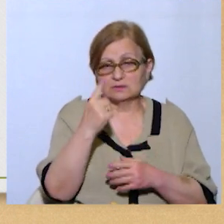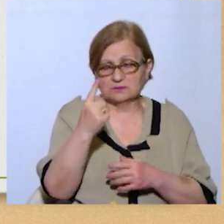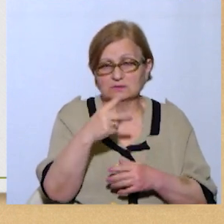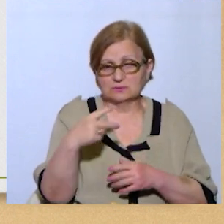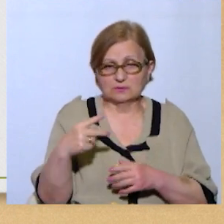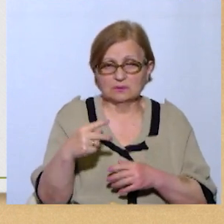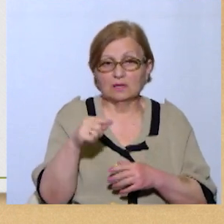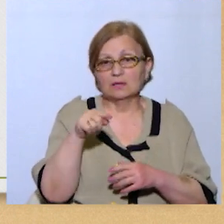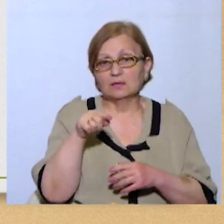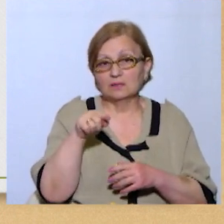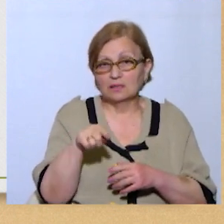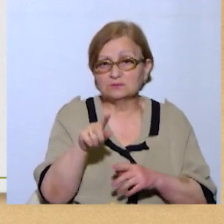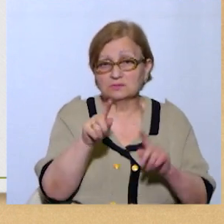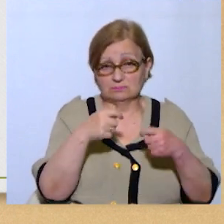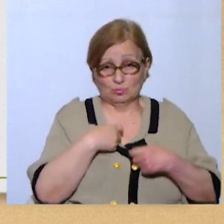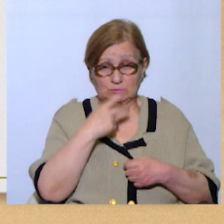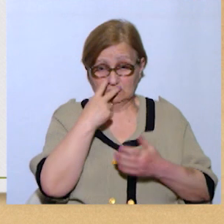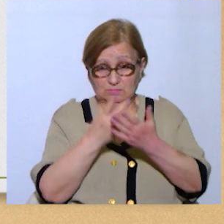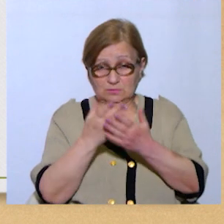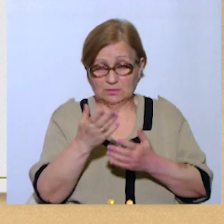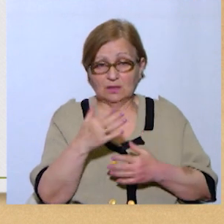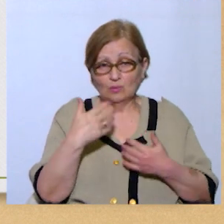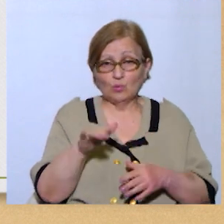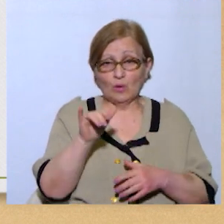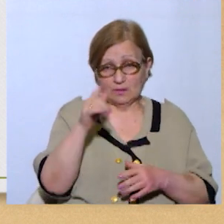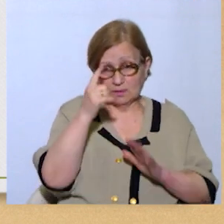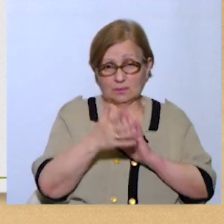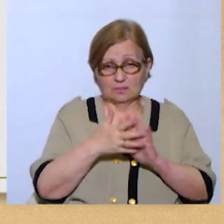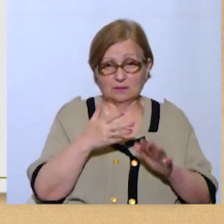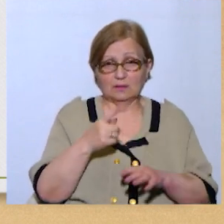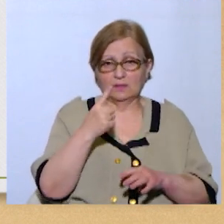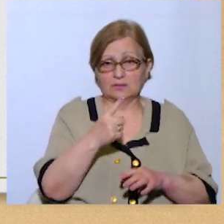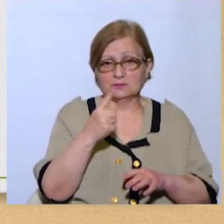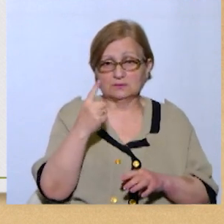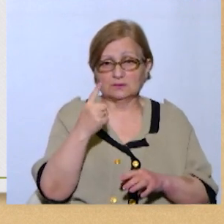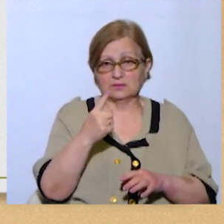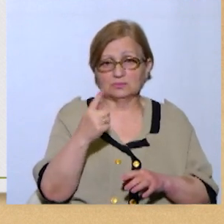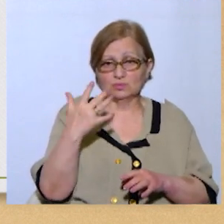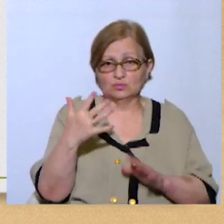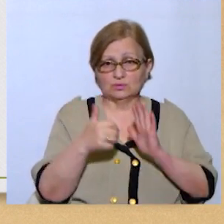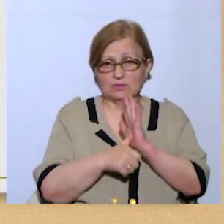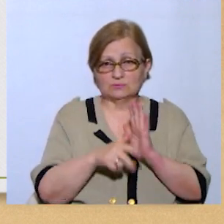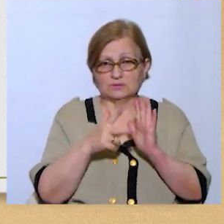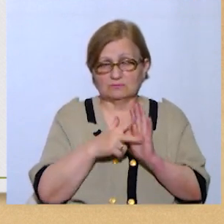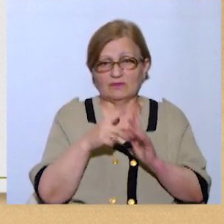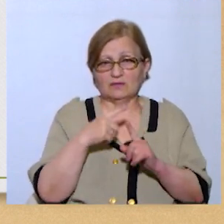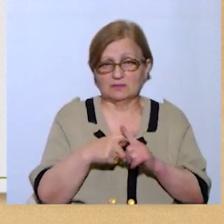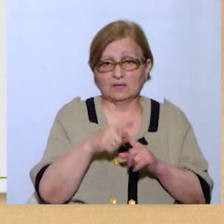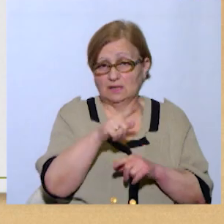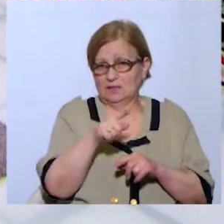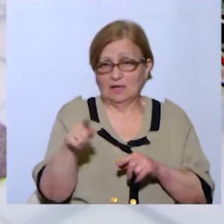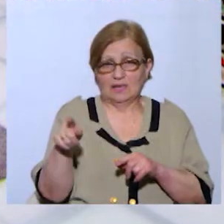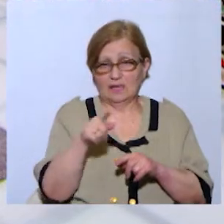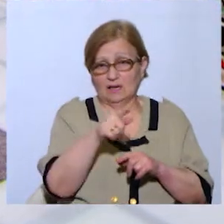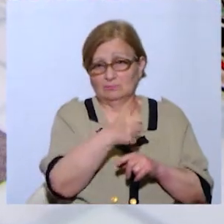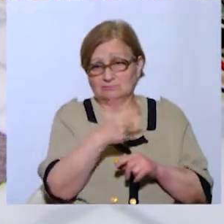და მაშასადამე აი ესეთი მონაცემები გვაქვს, უკვე y უკვე გამოვიცანით: 1 1 5 6 8 და x. ნუ ამ ვარიაციულ